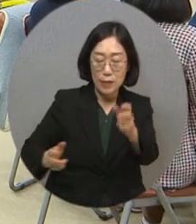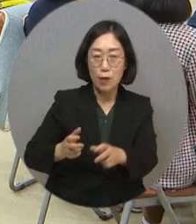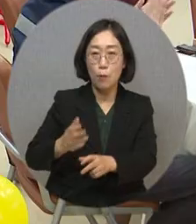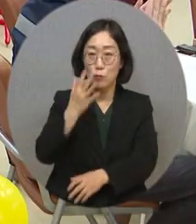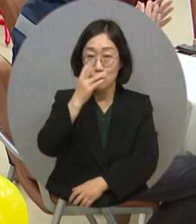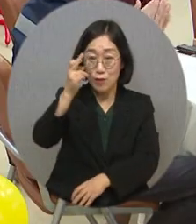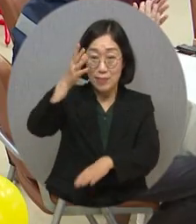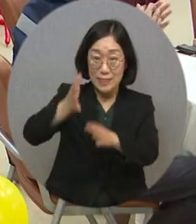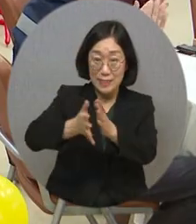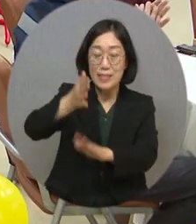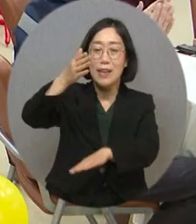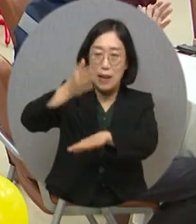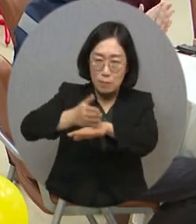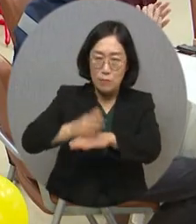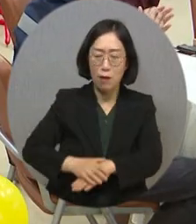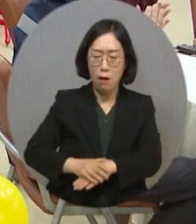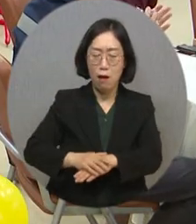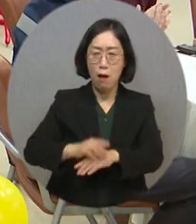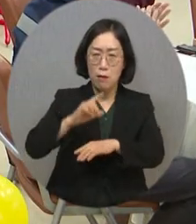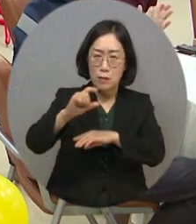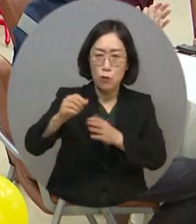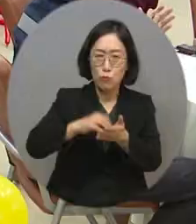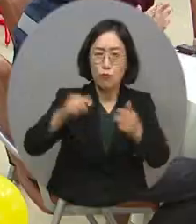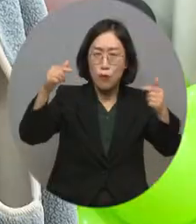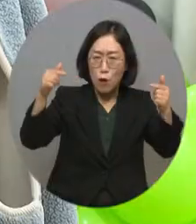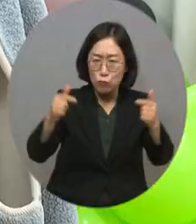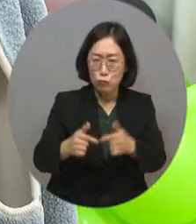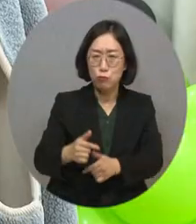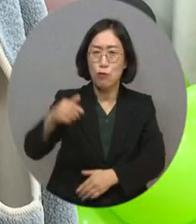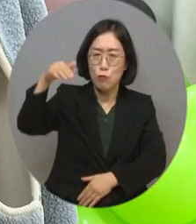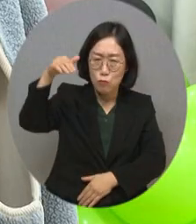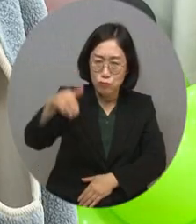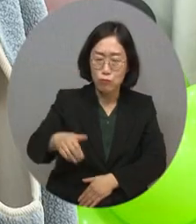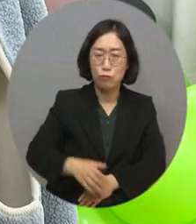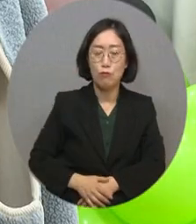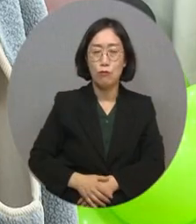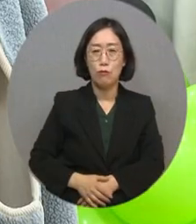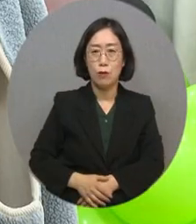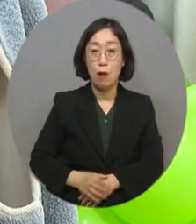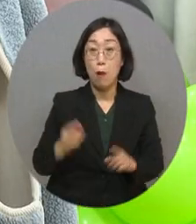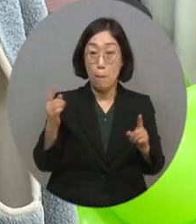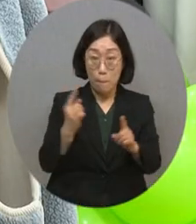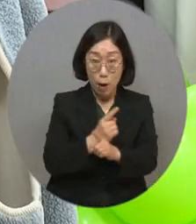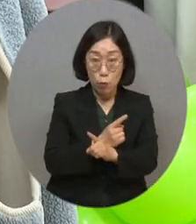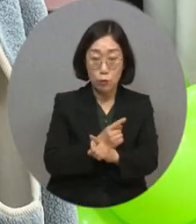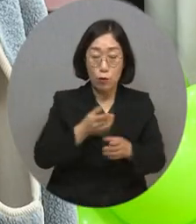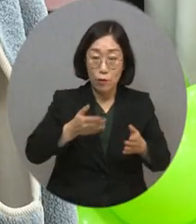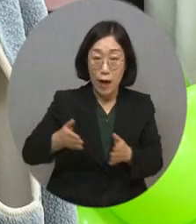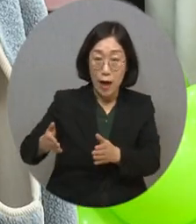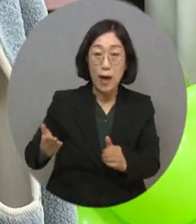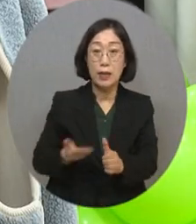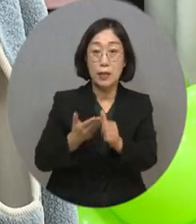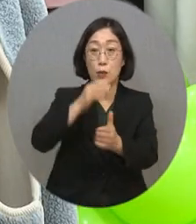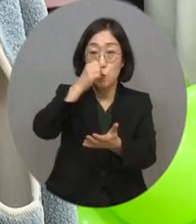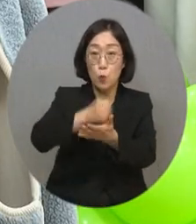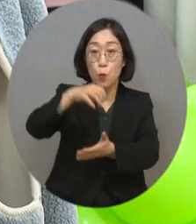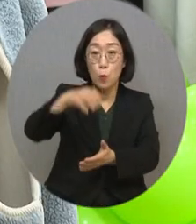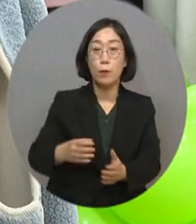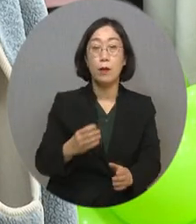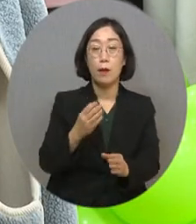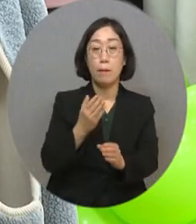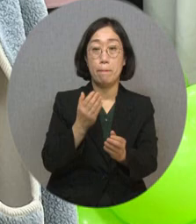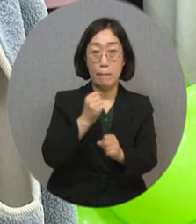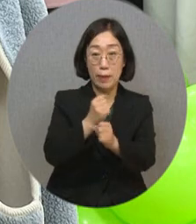표하며 지방 소멸과 저출산 위기를 극복하고 아이를 낳고 키우기 좋은 도시를 만들기 위해 총력을 다해